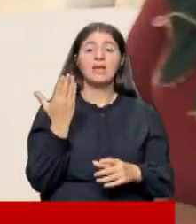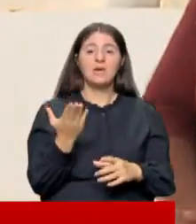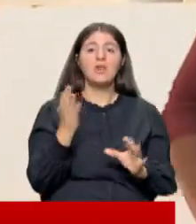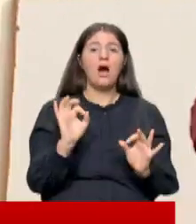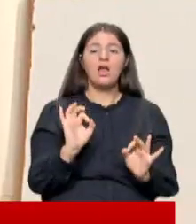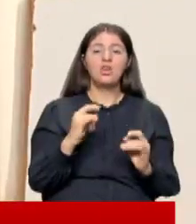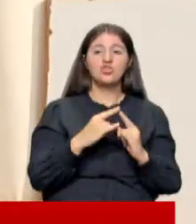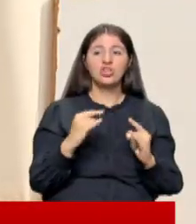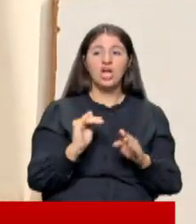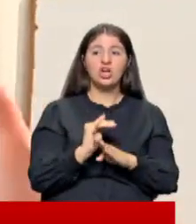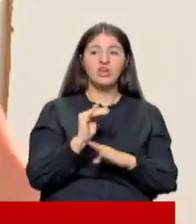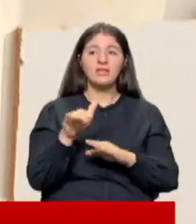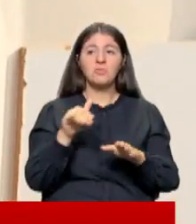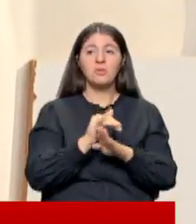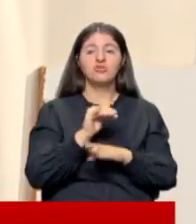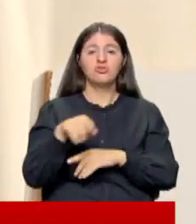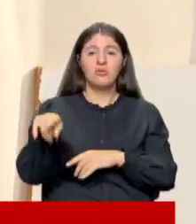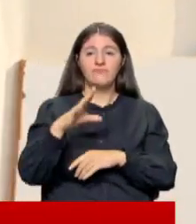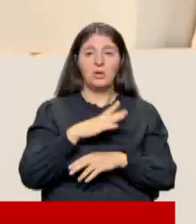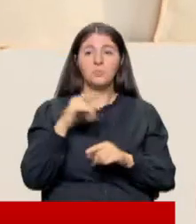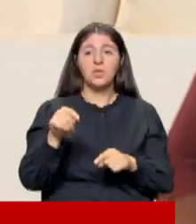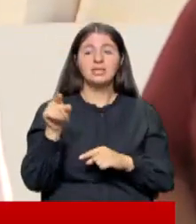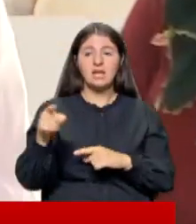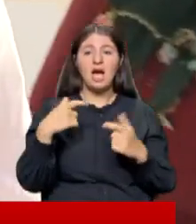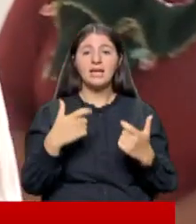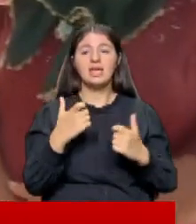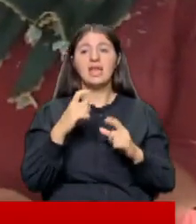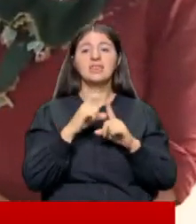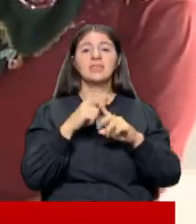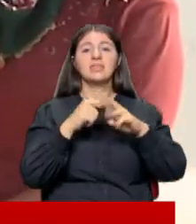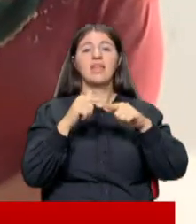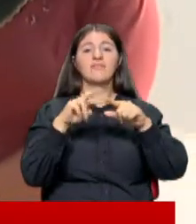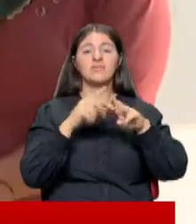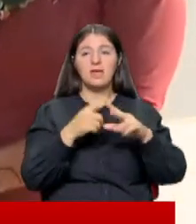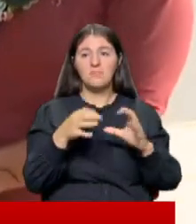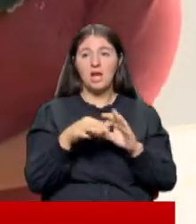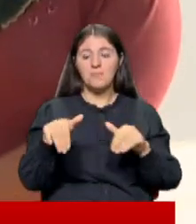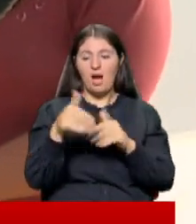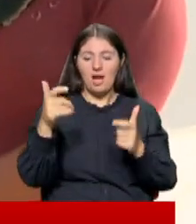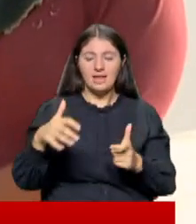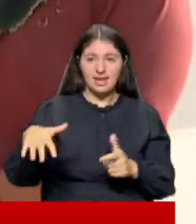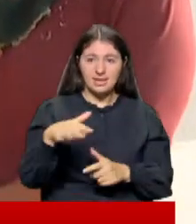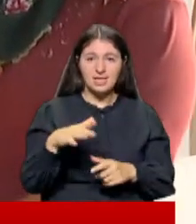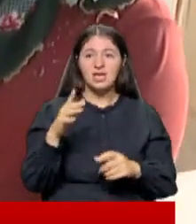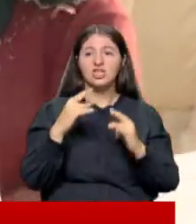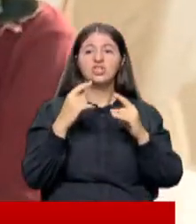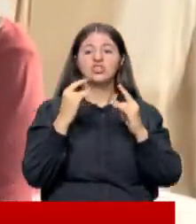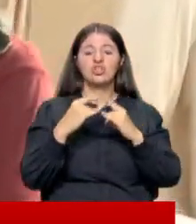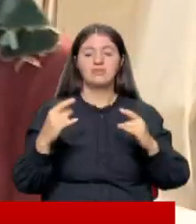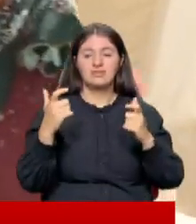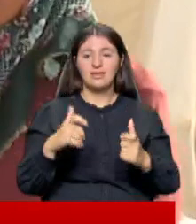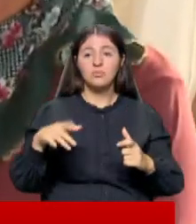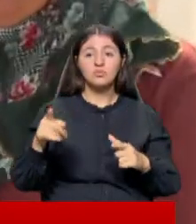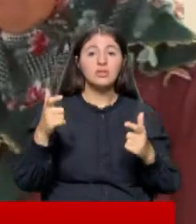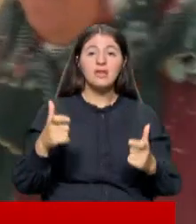hala çadırlarda yaşayan depremzedeler var burası Hatay'ın Defne ilçesine bağlı dursunlu mahallesindeki çadır kent ve